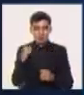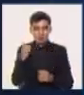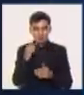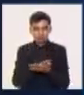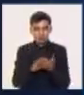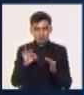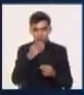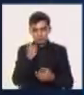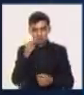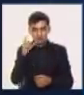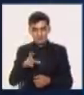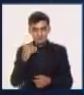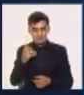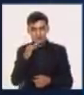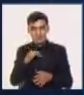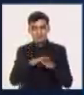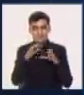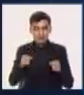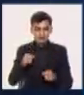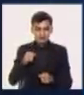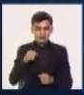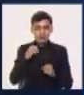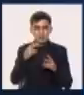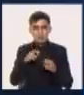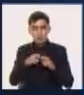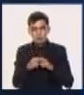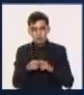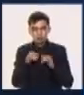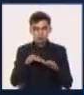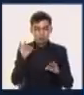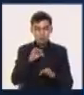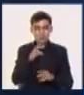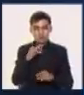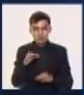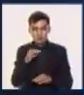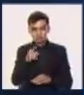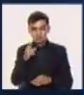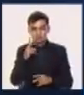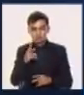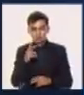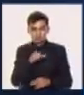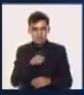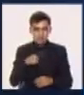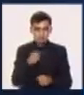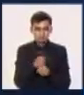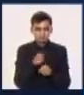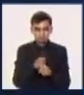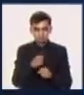деятельности человека. Пока власти ломают голову, как решить проблему, коммунальщикам приходится справляться своими